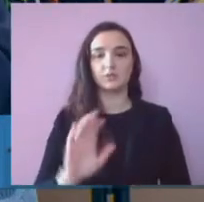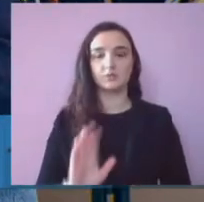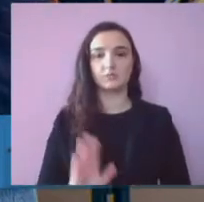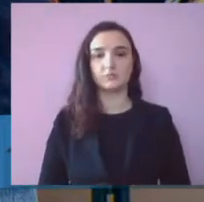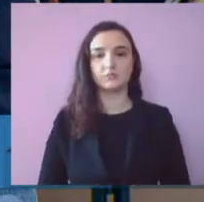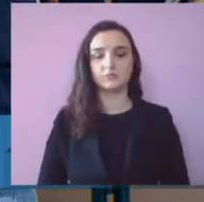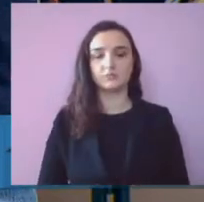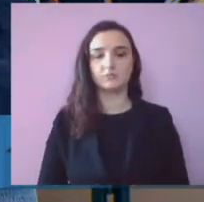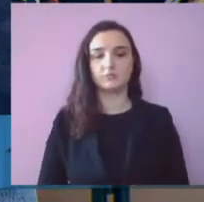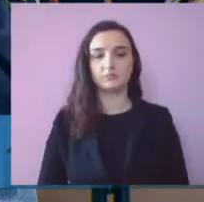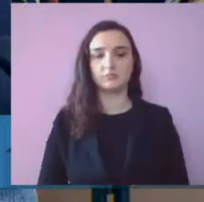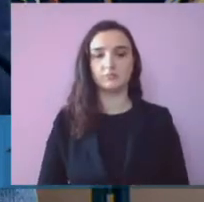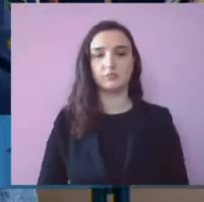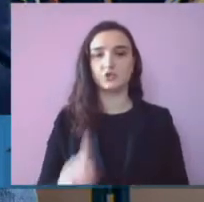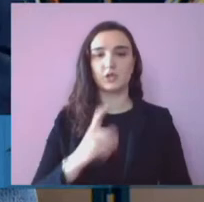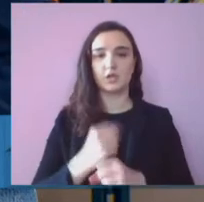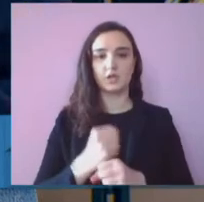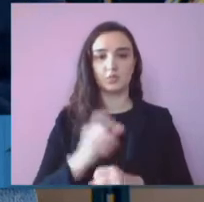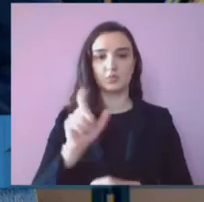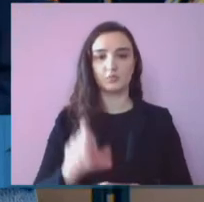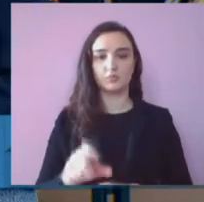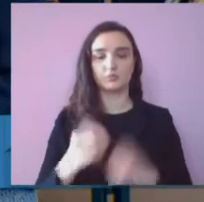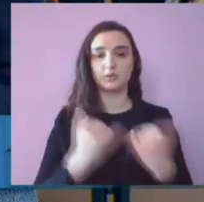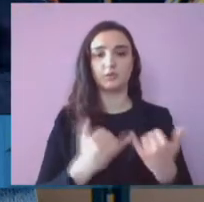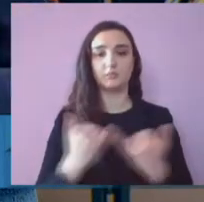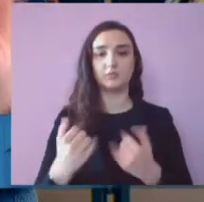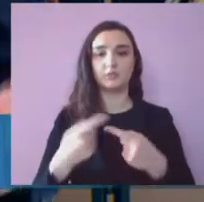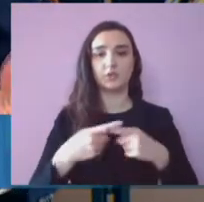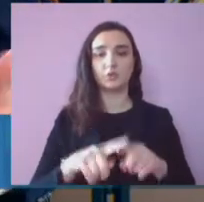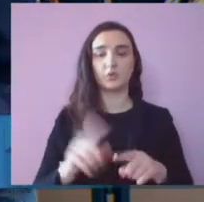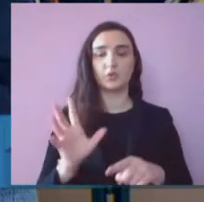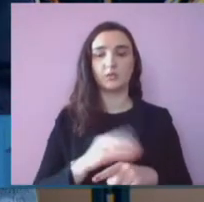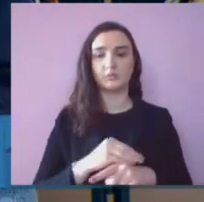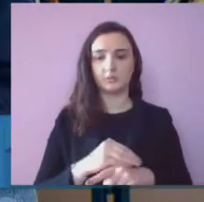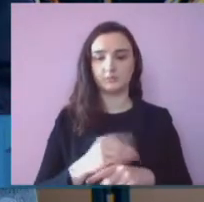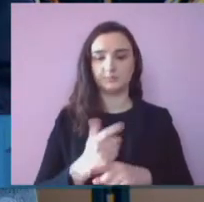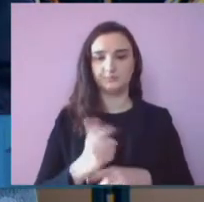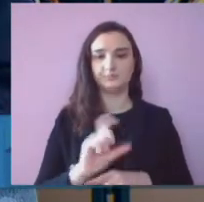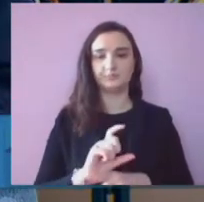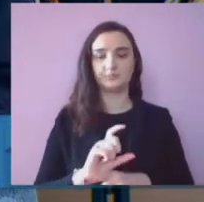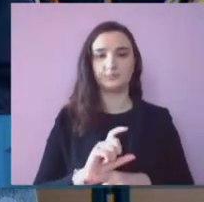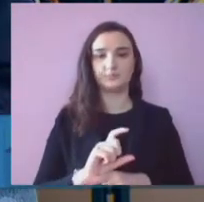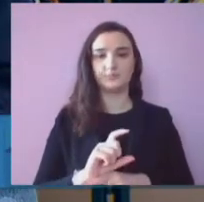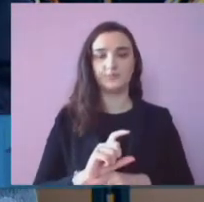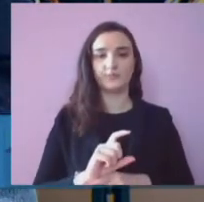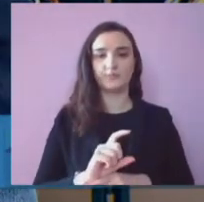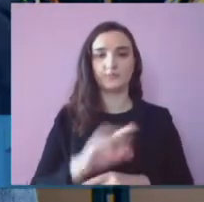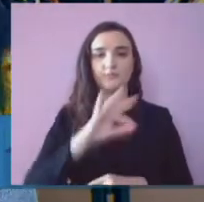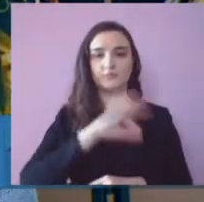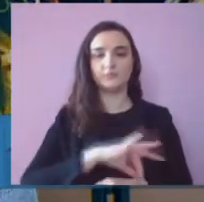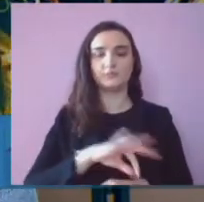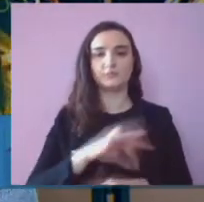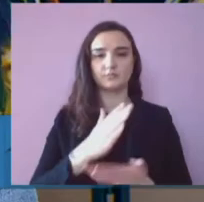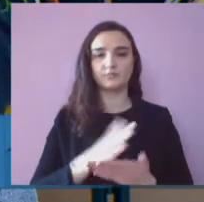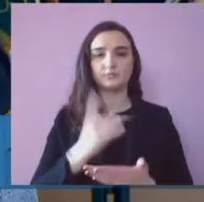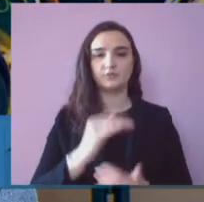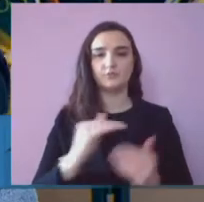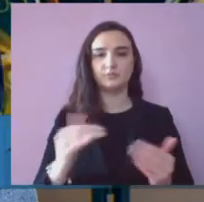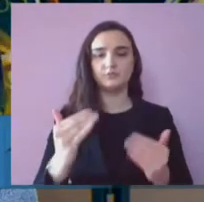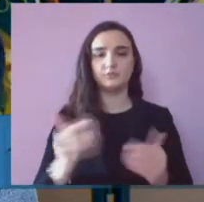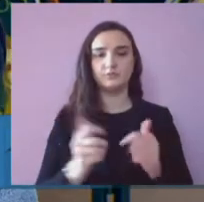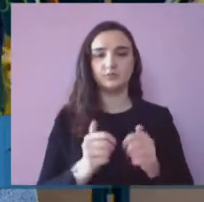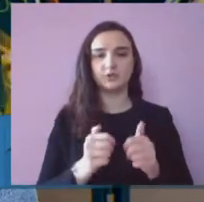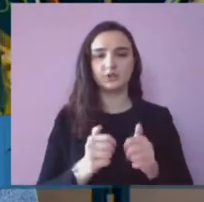რა გააკეთოს? თანამედროვე ხა ტექნოლოგიებიდან ძალიან ხელსაყრელი გამოდგა ბავშვებისთვის გაჯეტების